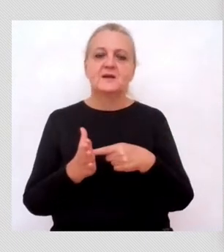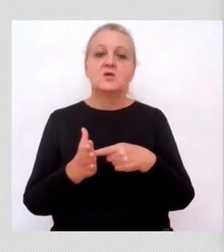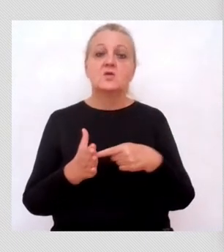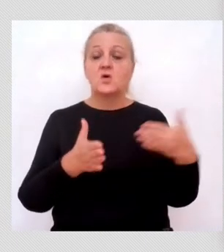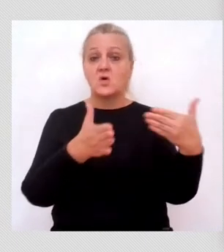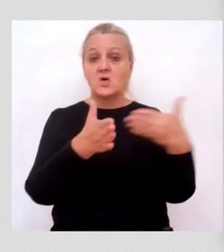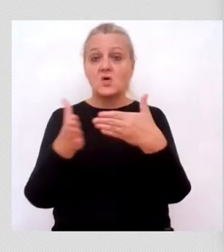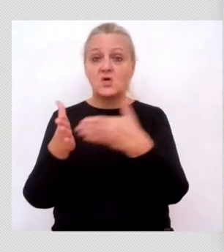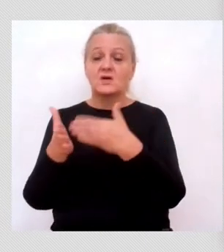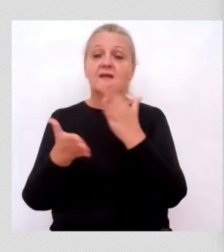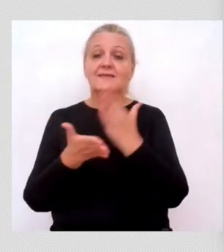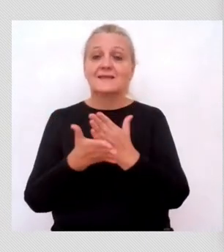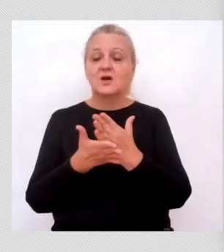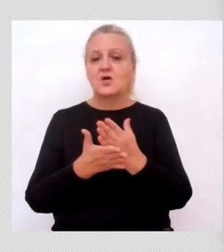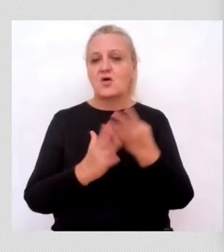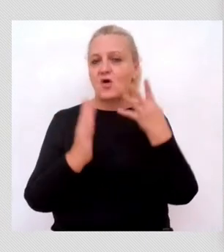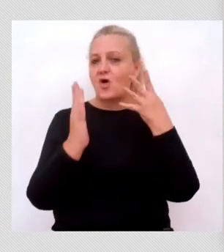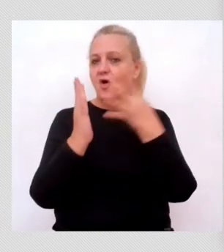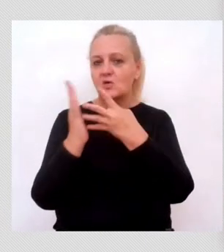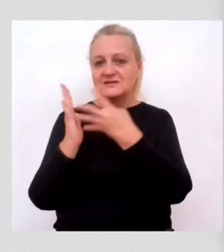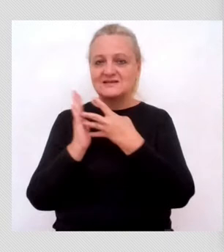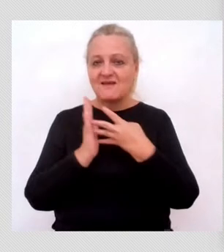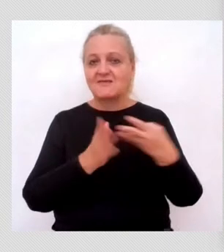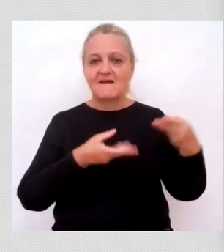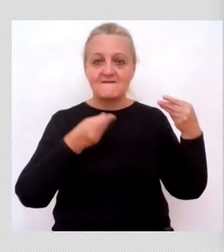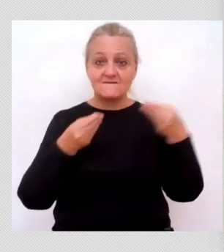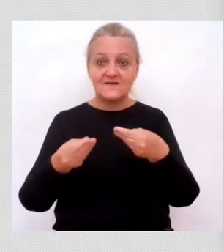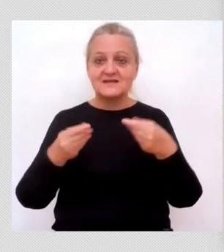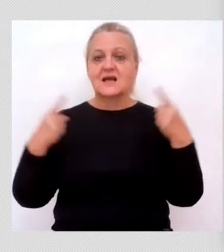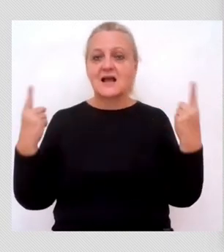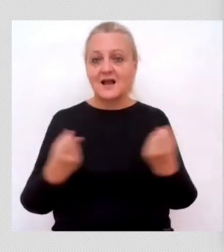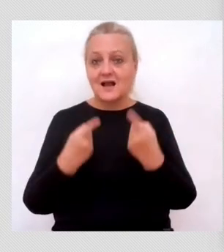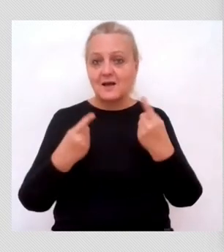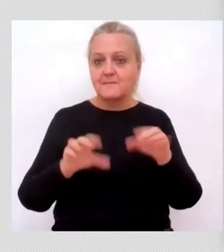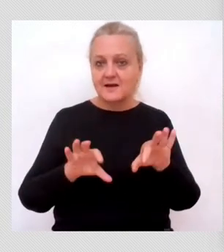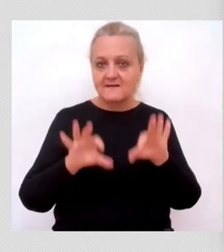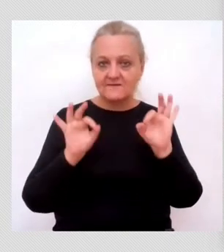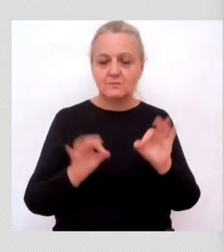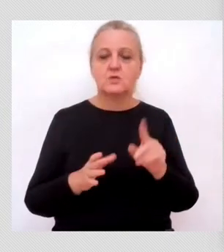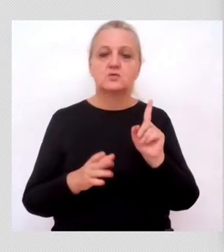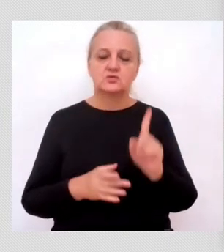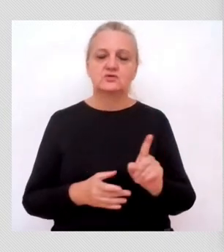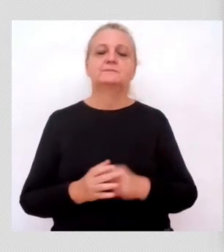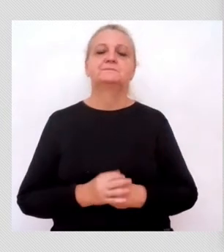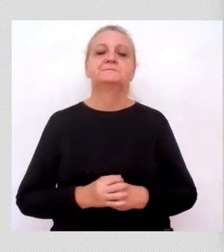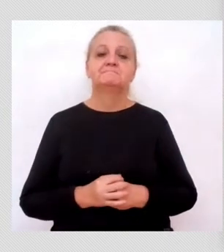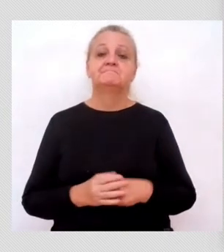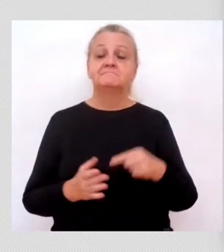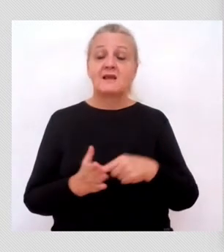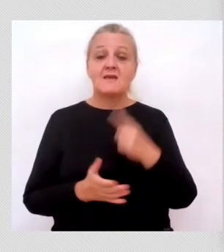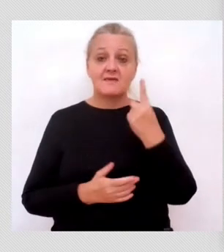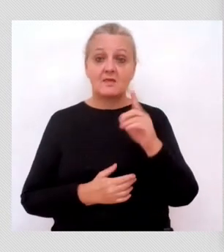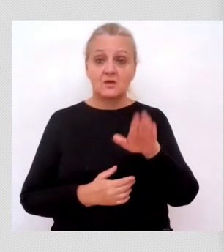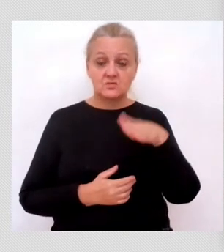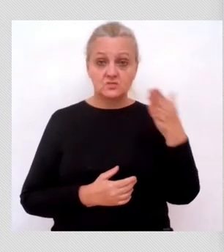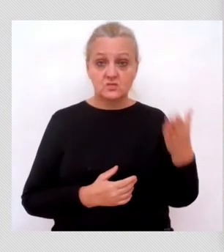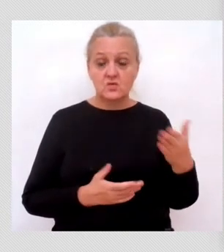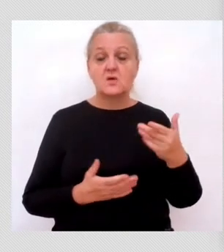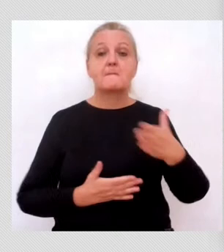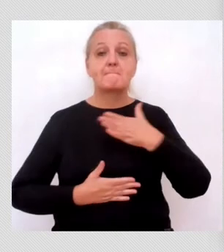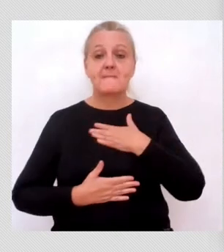ograniczając się tylko do oceny finansowania kampanii wyborczej. Z jednej strony no,